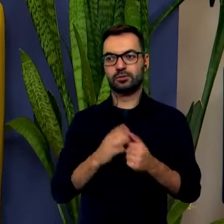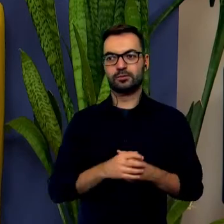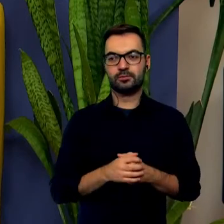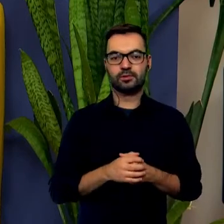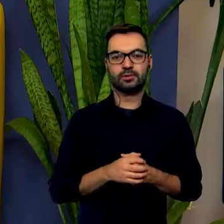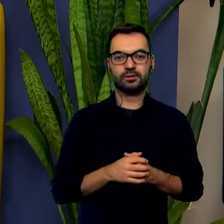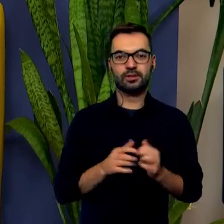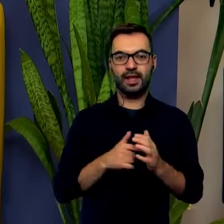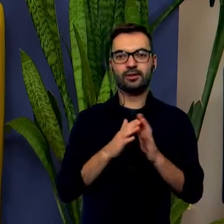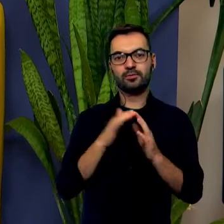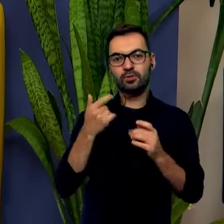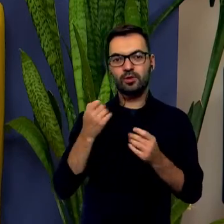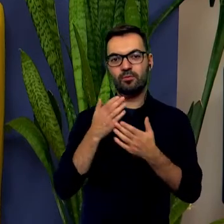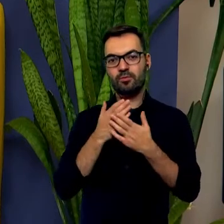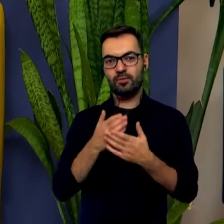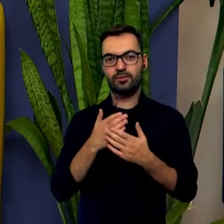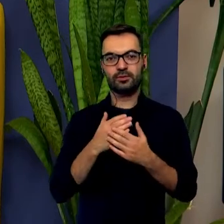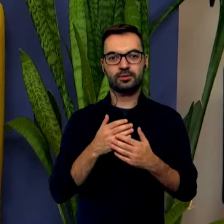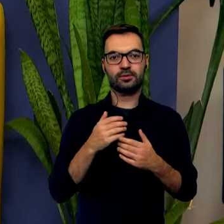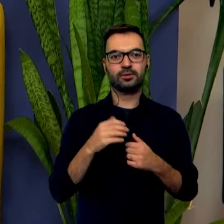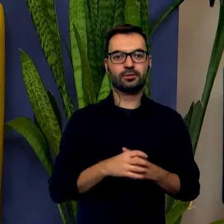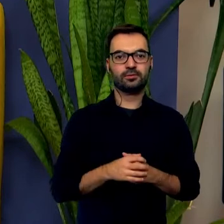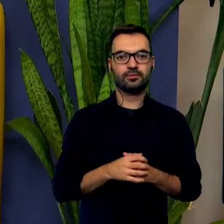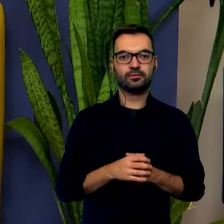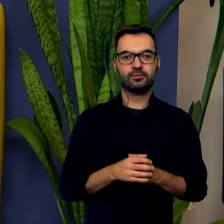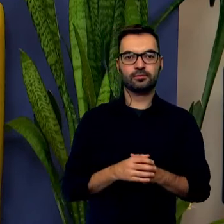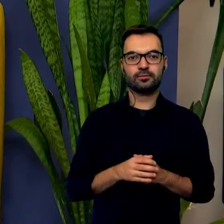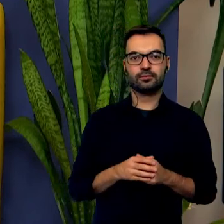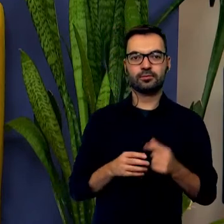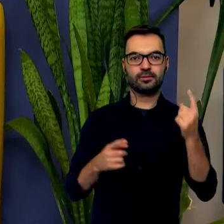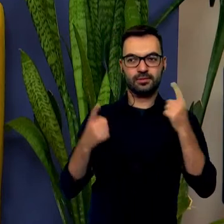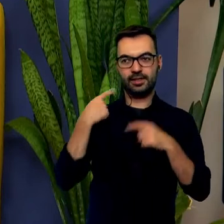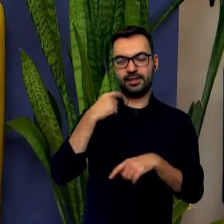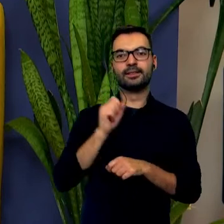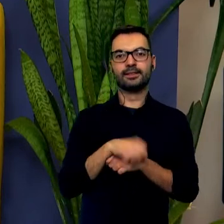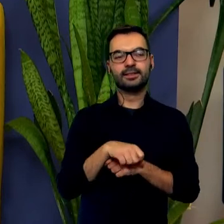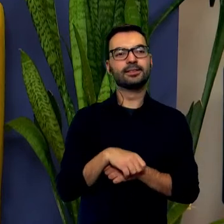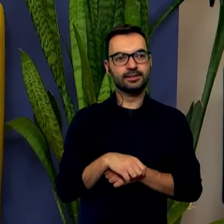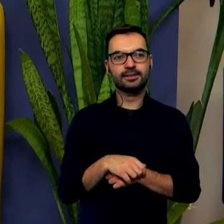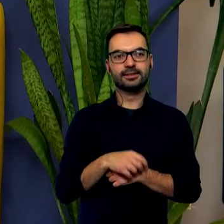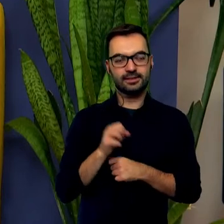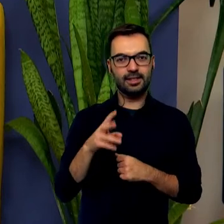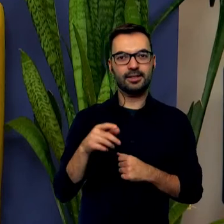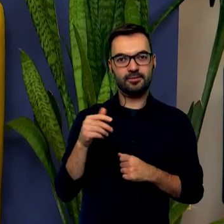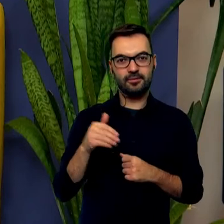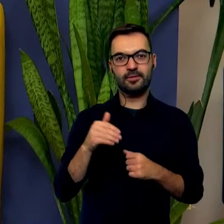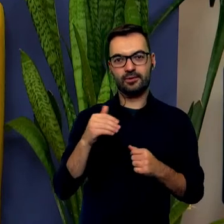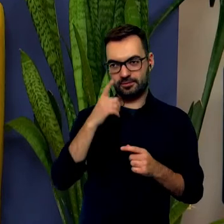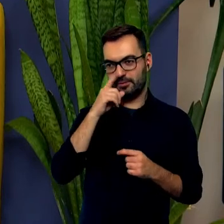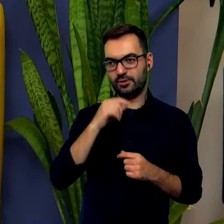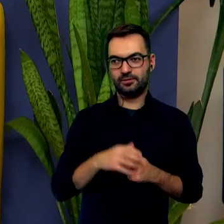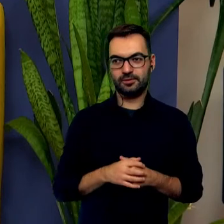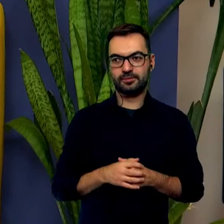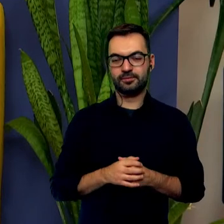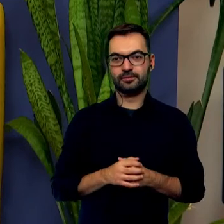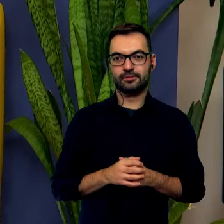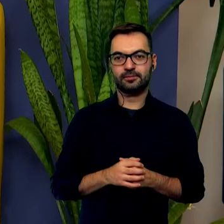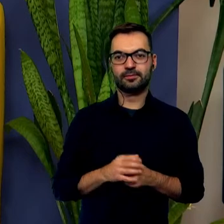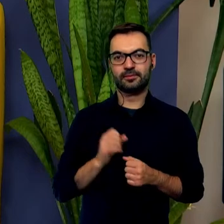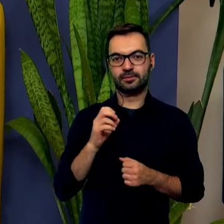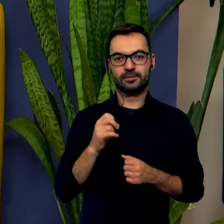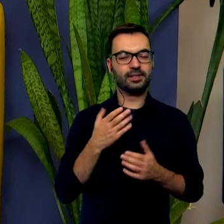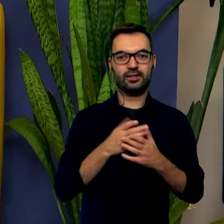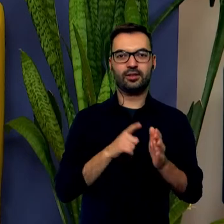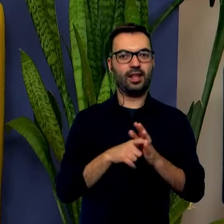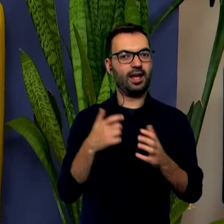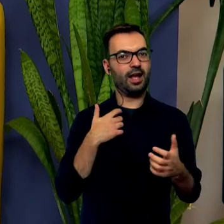jakiś sposób, jakoś może pomóc, to ja sobie tak kiwałam głową i mówiłam, no bardzo, bardzo to jest trafne, nie